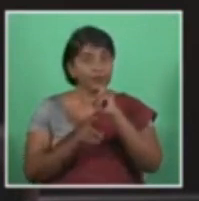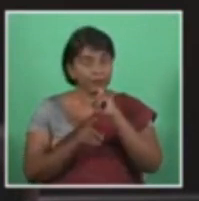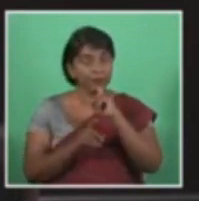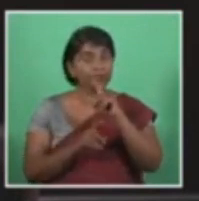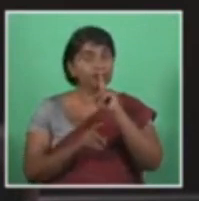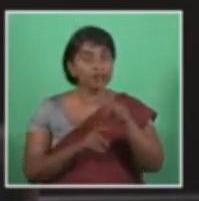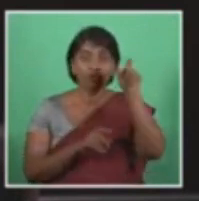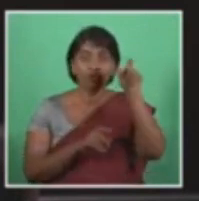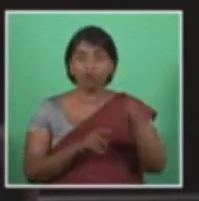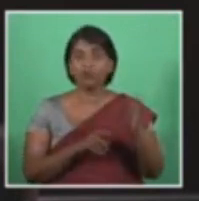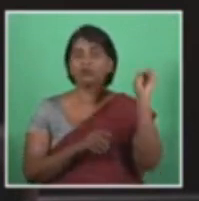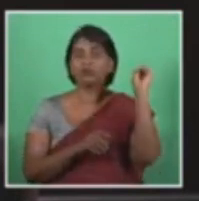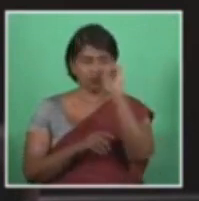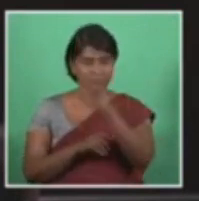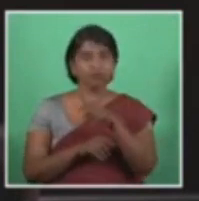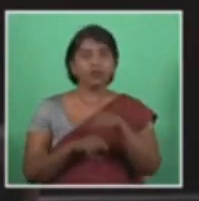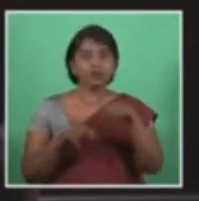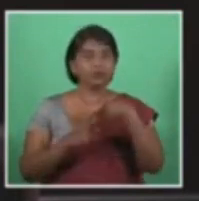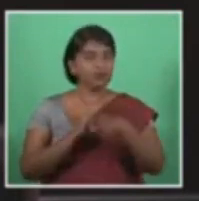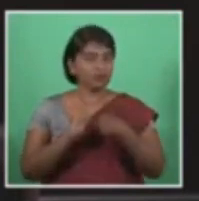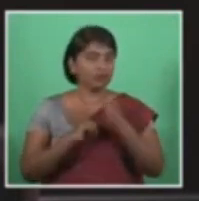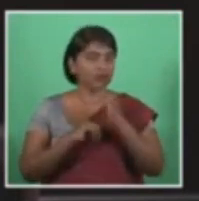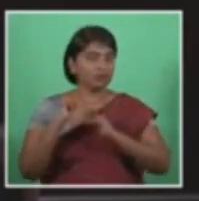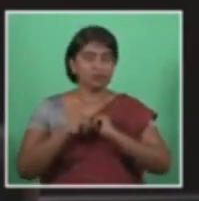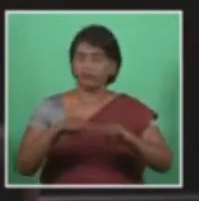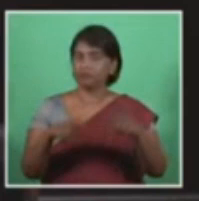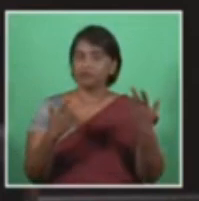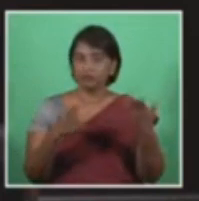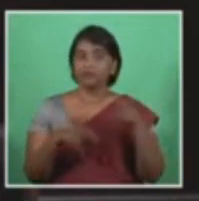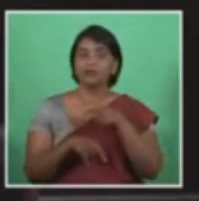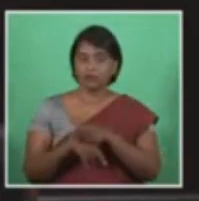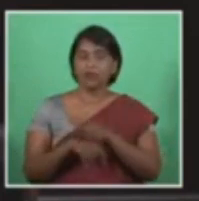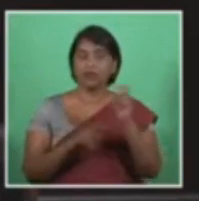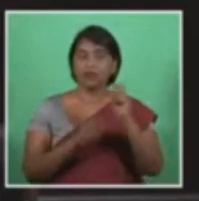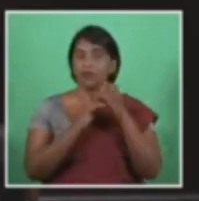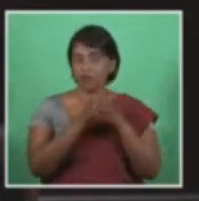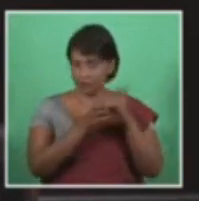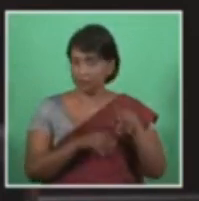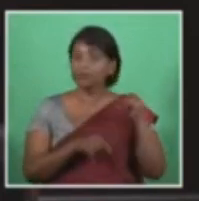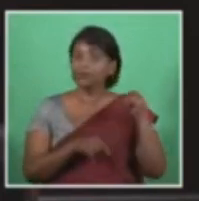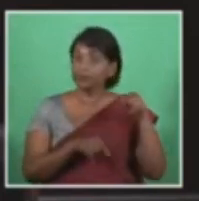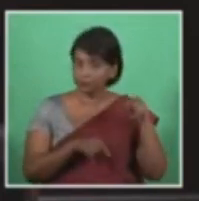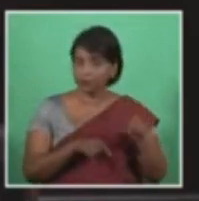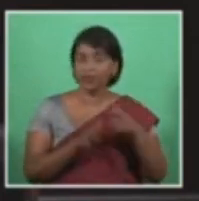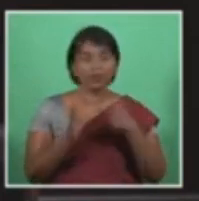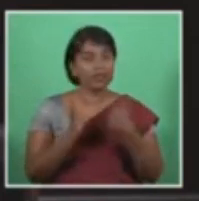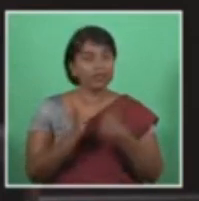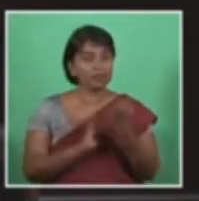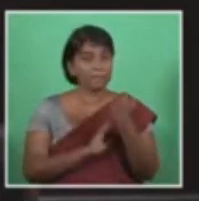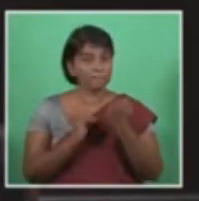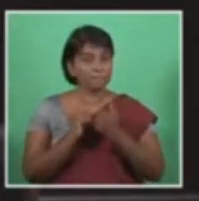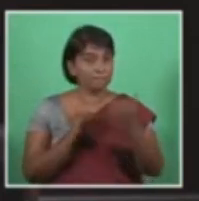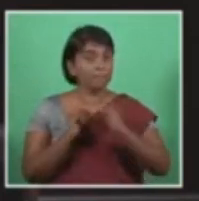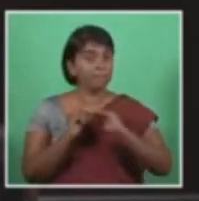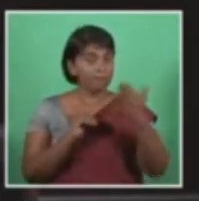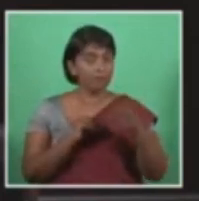කරන පුද්ගලයෙකු යොමු කිරීම සඳහා අද රටේ අපේ ක්‍රමවේදයක් නැහැ. ඒකට තමයි මේ කාර්යංශය තිබුණේ. හැබැයි මේ පනත බලාත්මක වීමෙන්